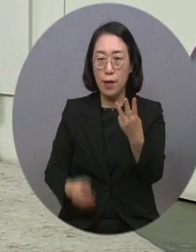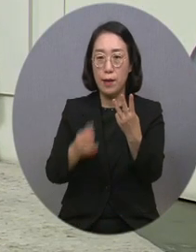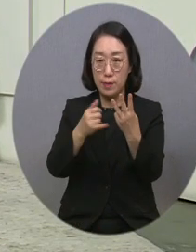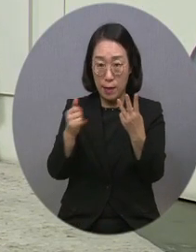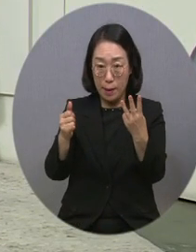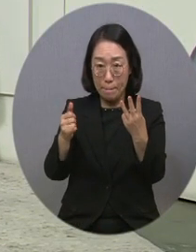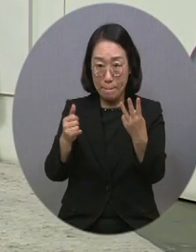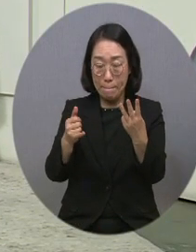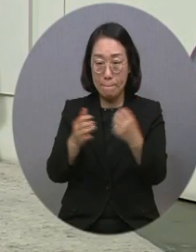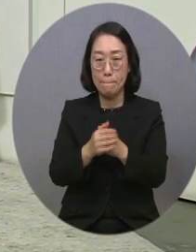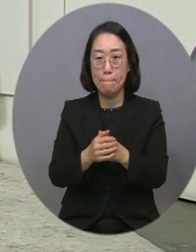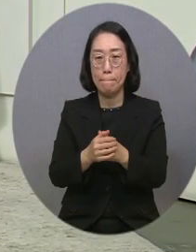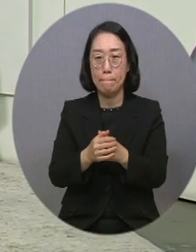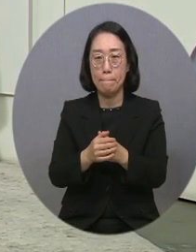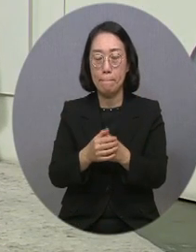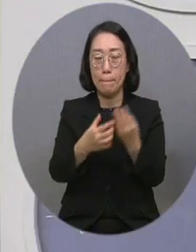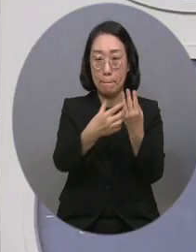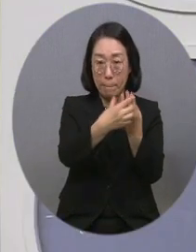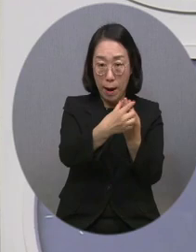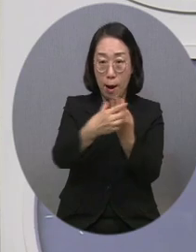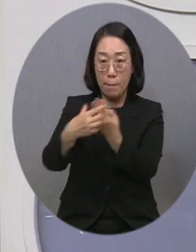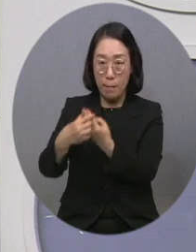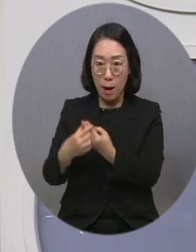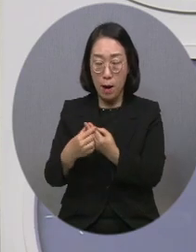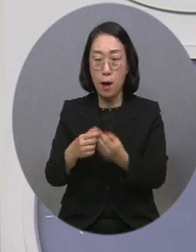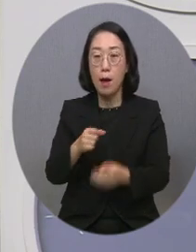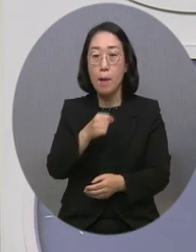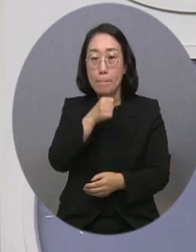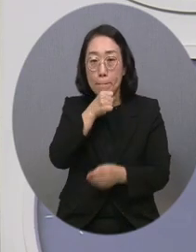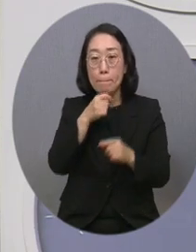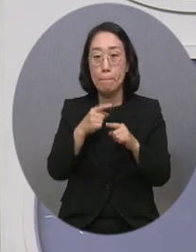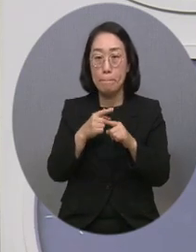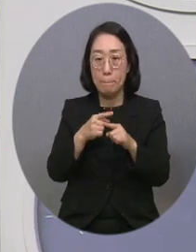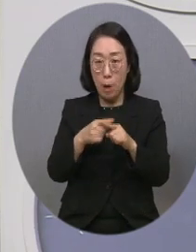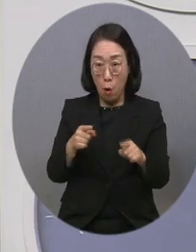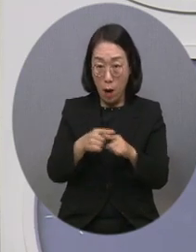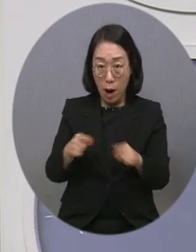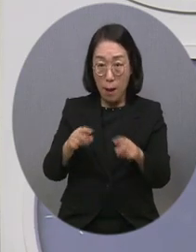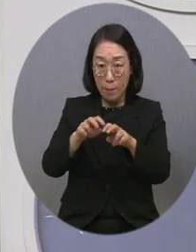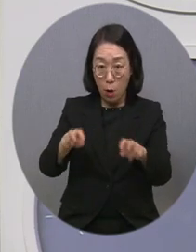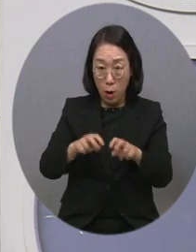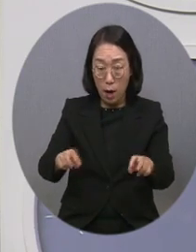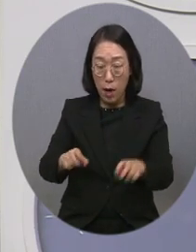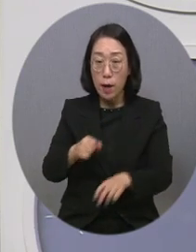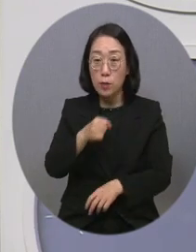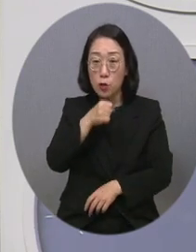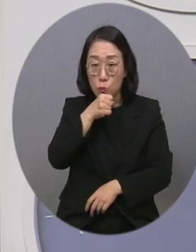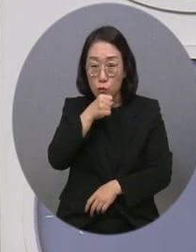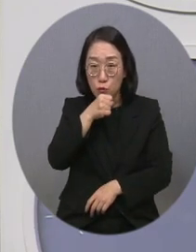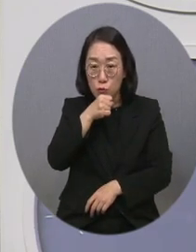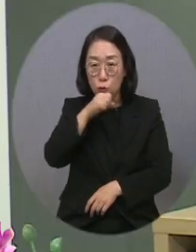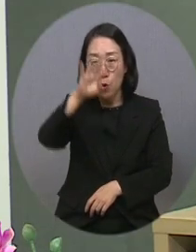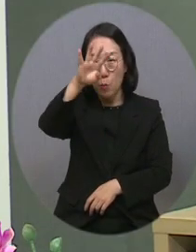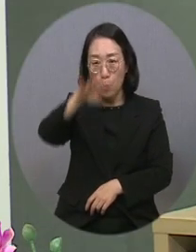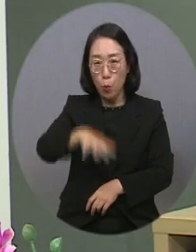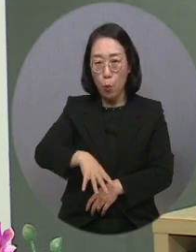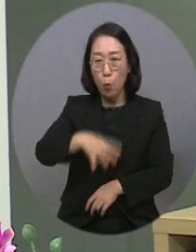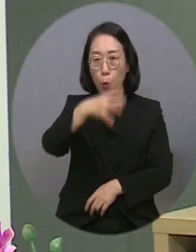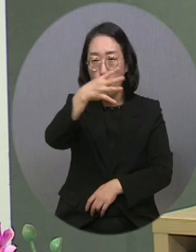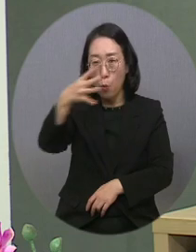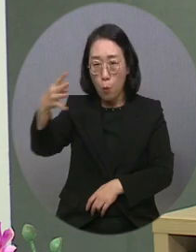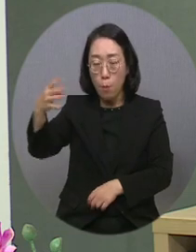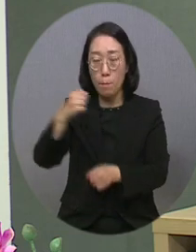일개 조가 돼서 그걸 이제 평가표에 의해서 심사표에 의해서 점수를 매기게 돼 있습니다. 그러면